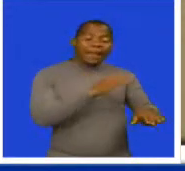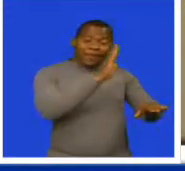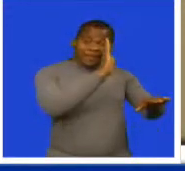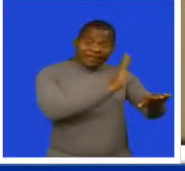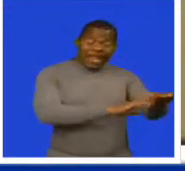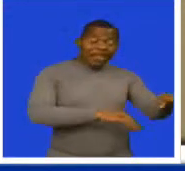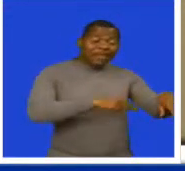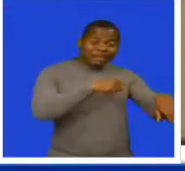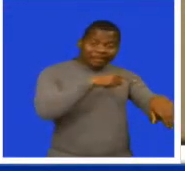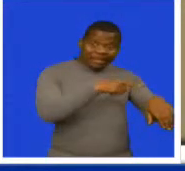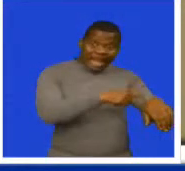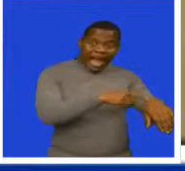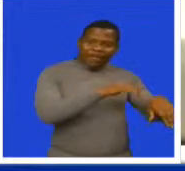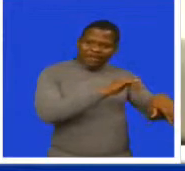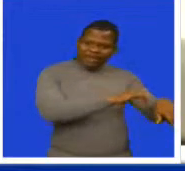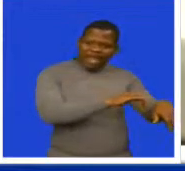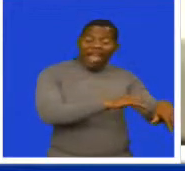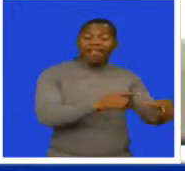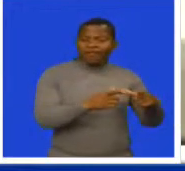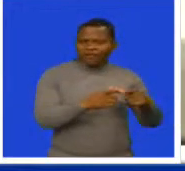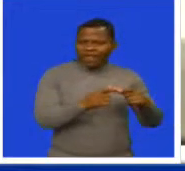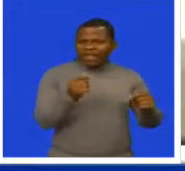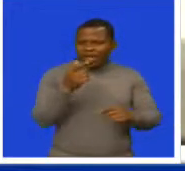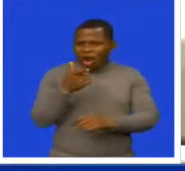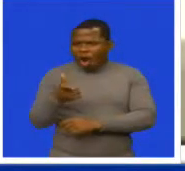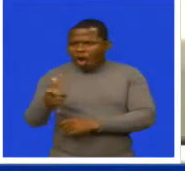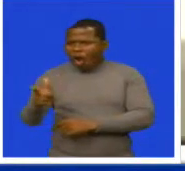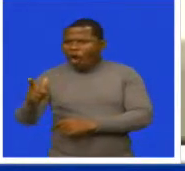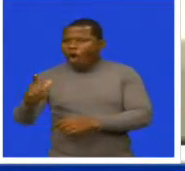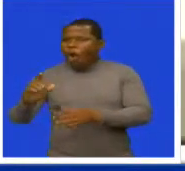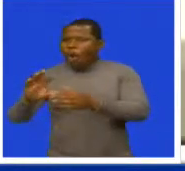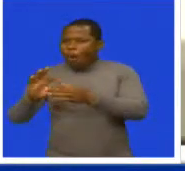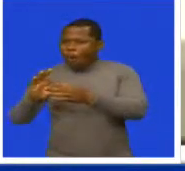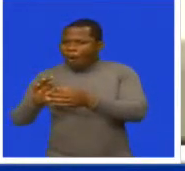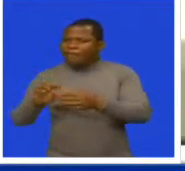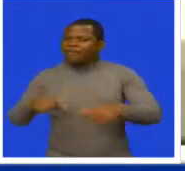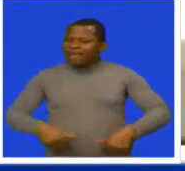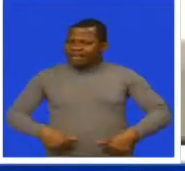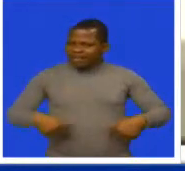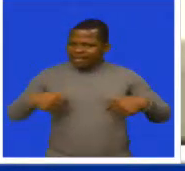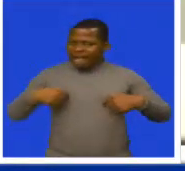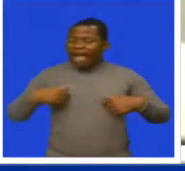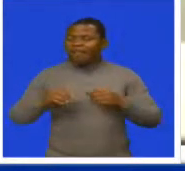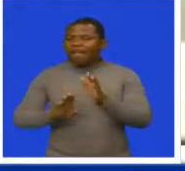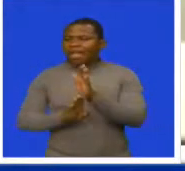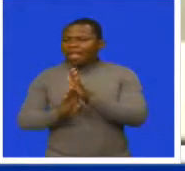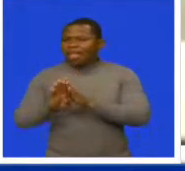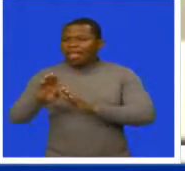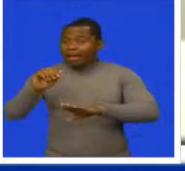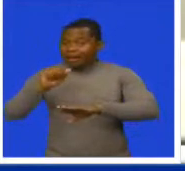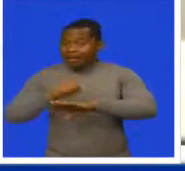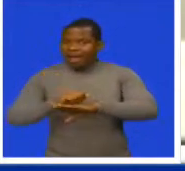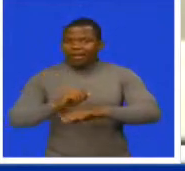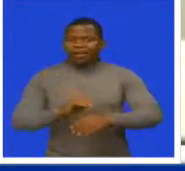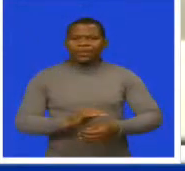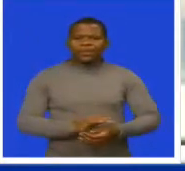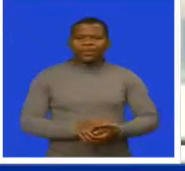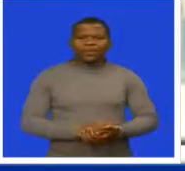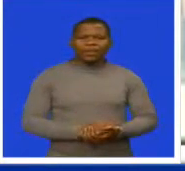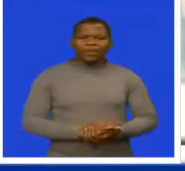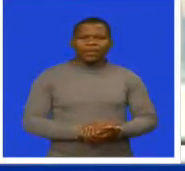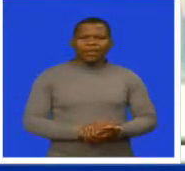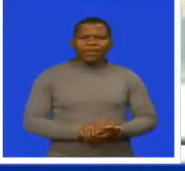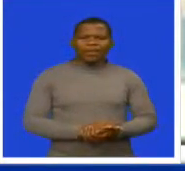African Network of Prisons lebuka inhlala kahle yabantu abagcinwe ehlangothini lokuqondisa timilo ngosekela inhlangano yeVoluntary